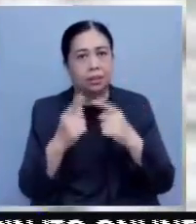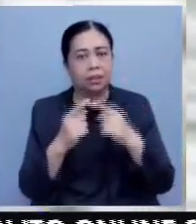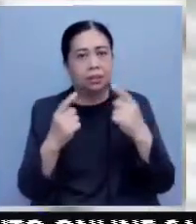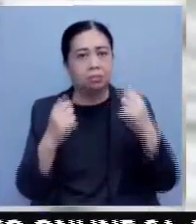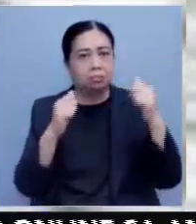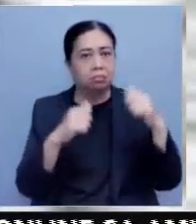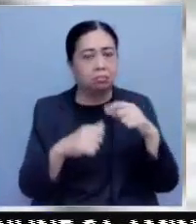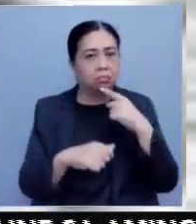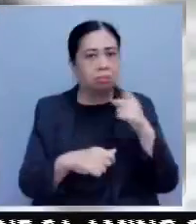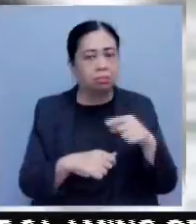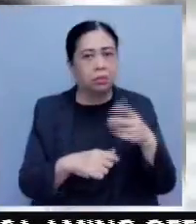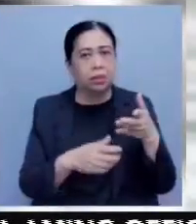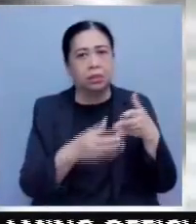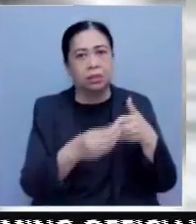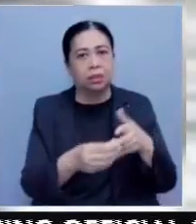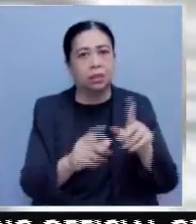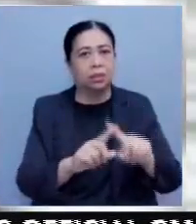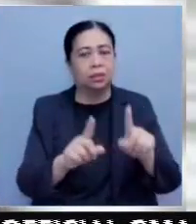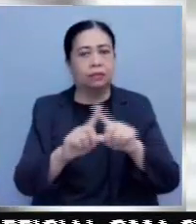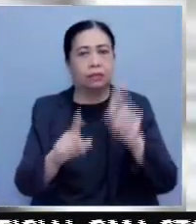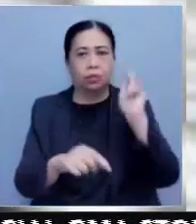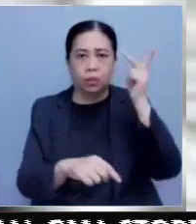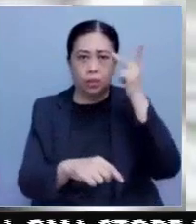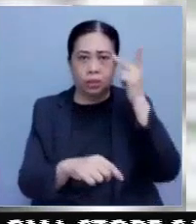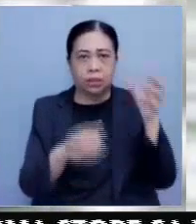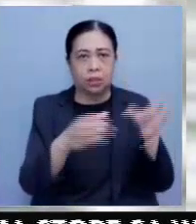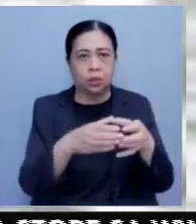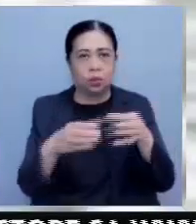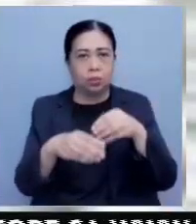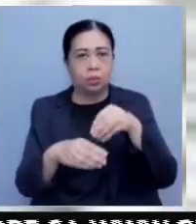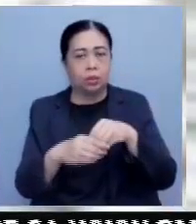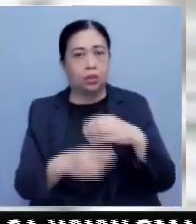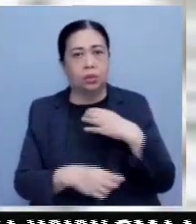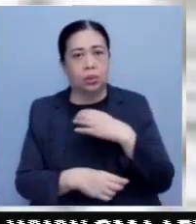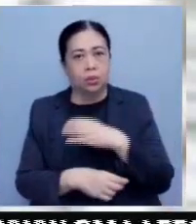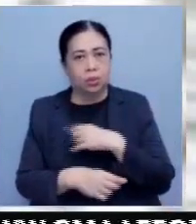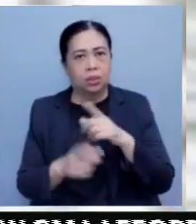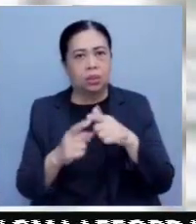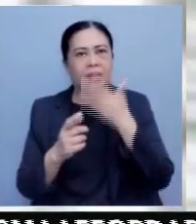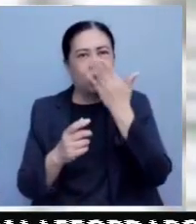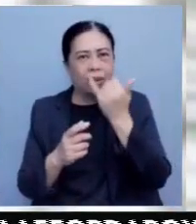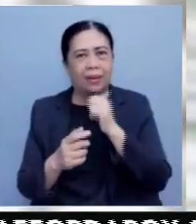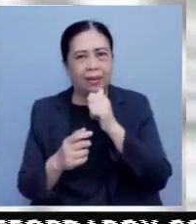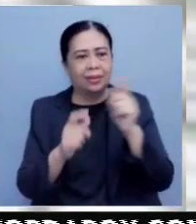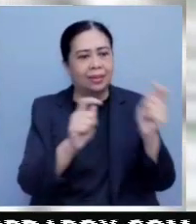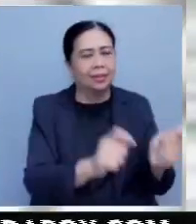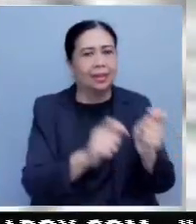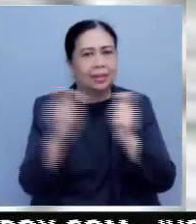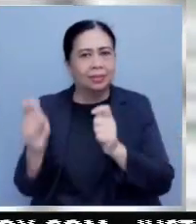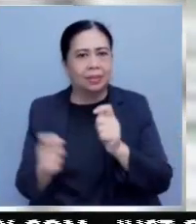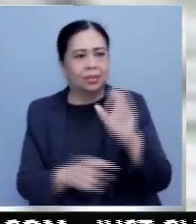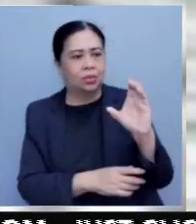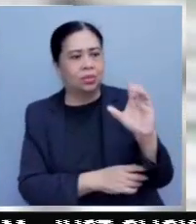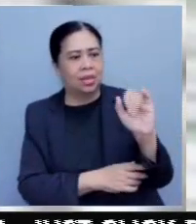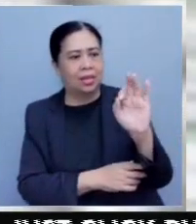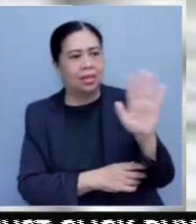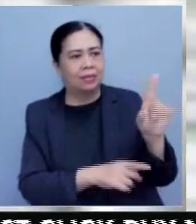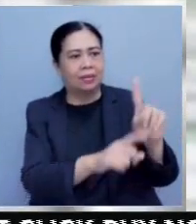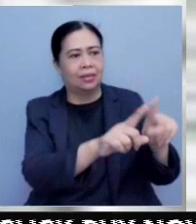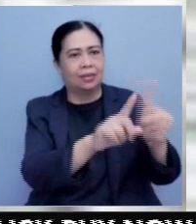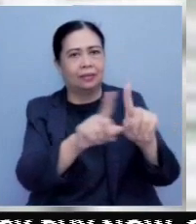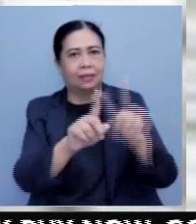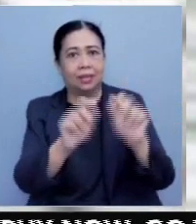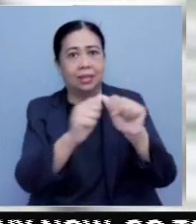ang liderato ng iba't ibang political party sa Kamara para sa paglilipat ng confidential and intelligence fund o